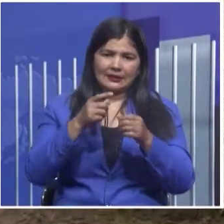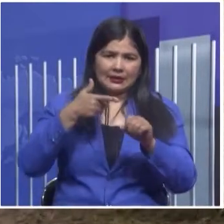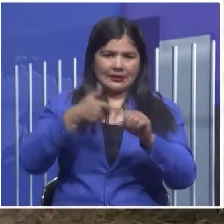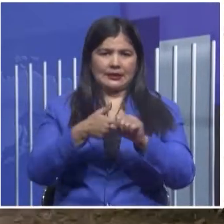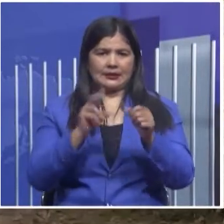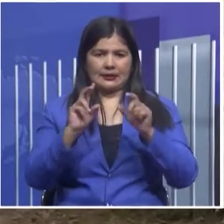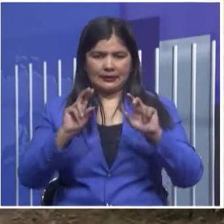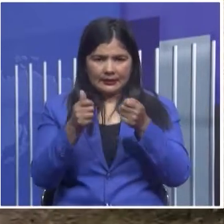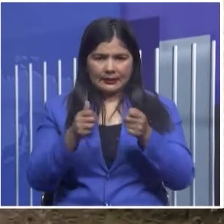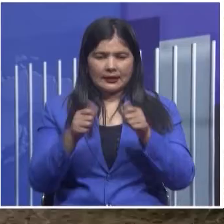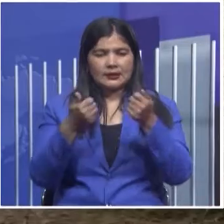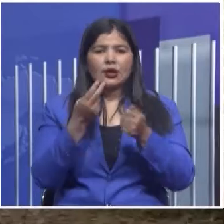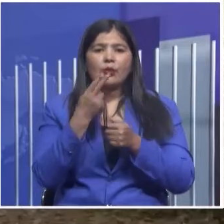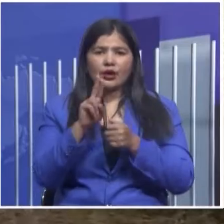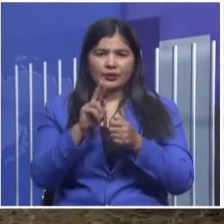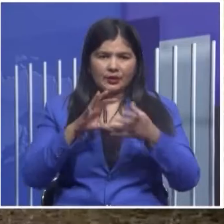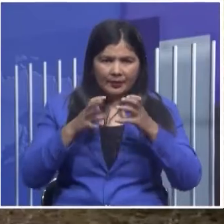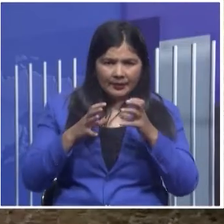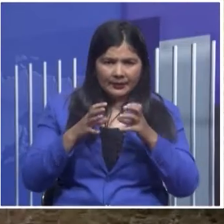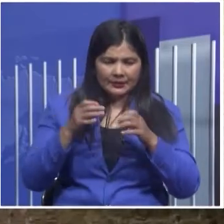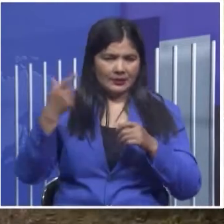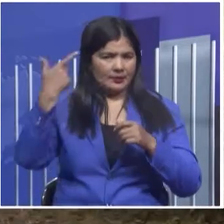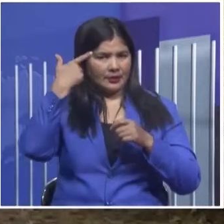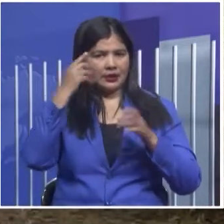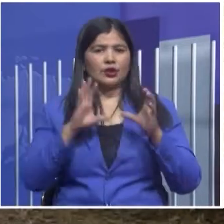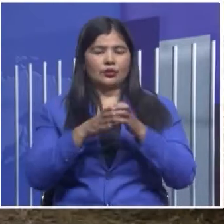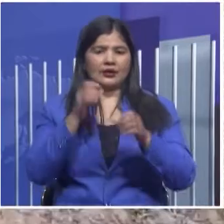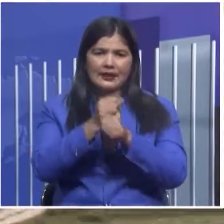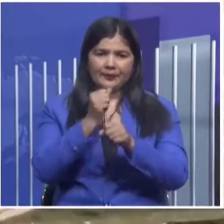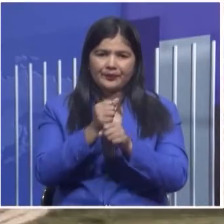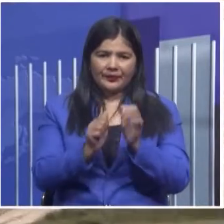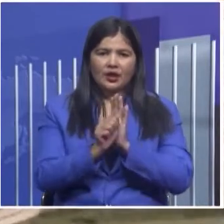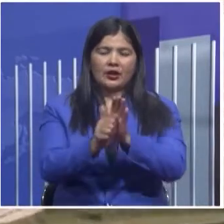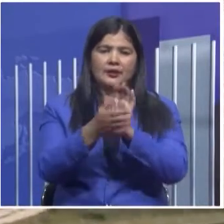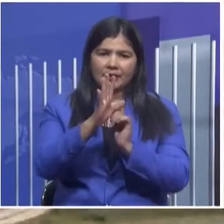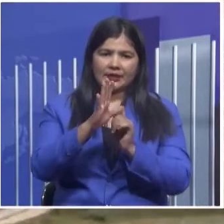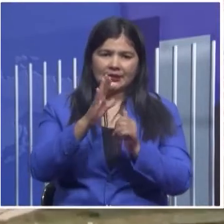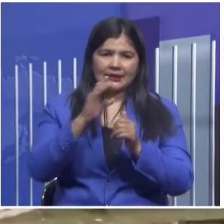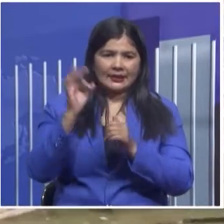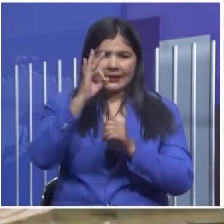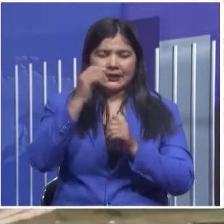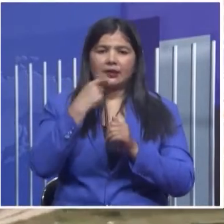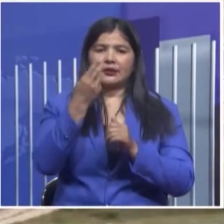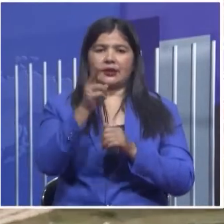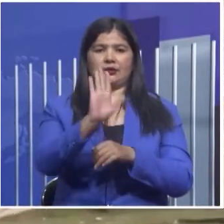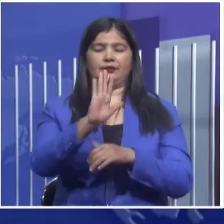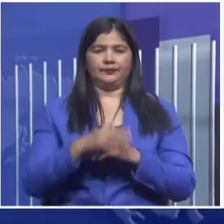भएको पुष्टि भएकाले प्राविधिक र विज्ञ टोली आउनासाथ काम अगाडि बढ्ने विभागले बताएको छ।